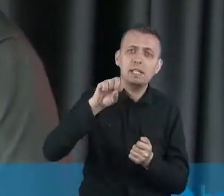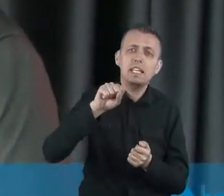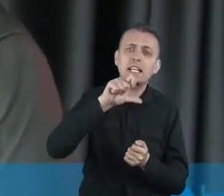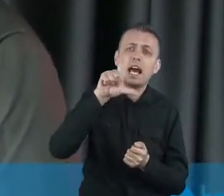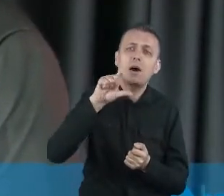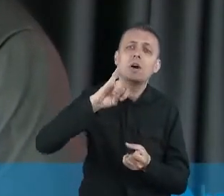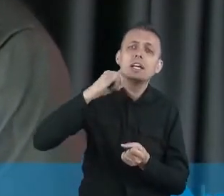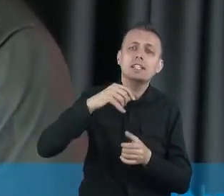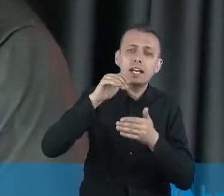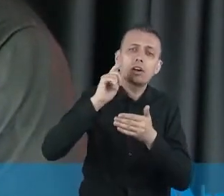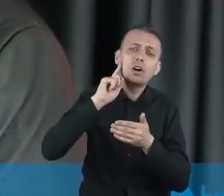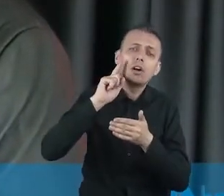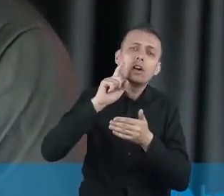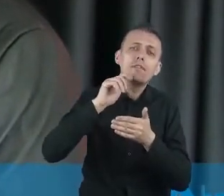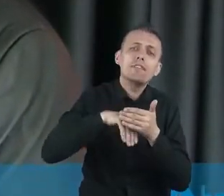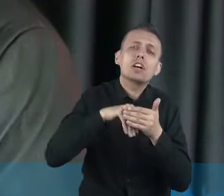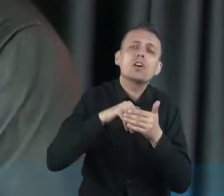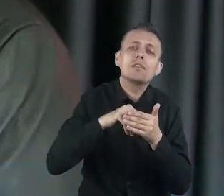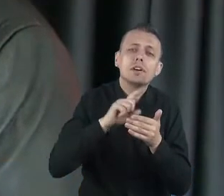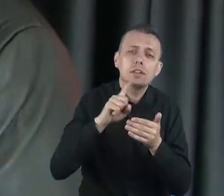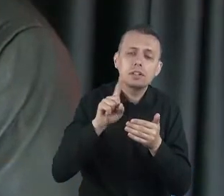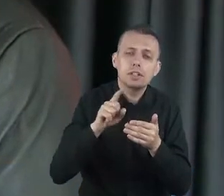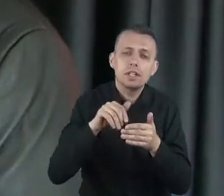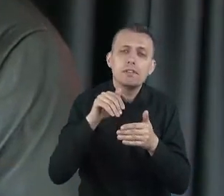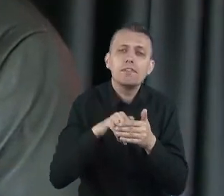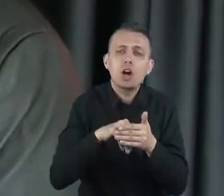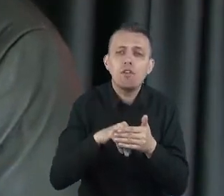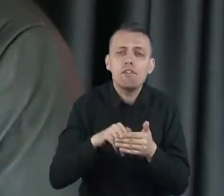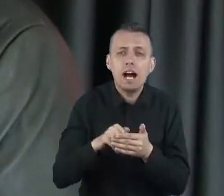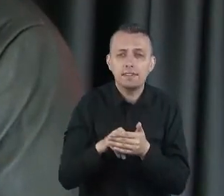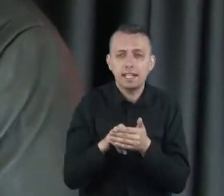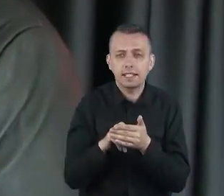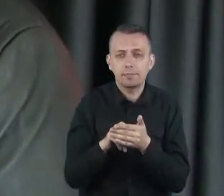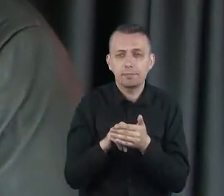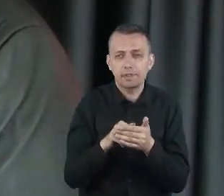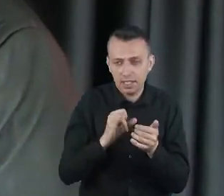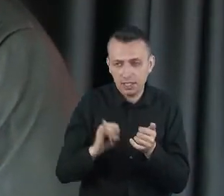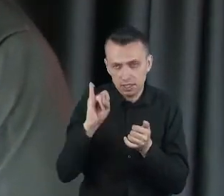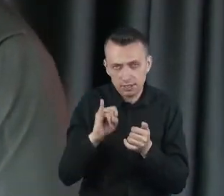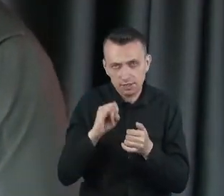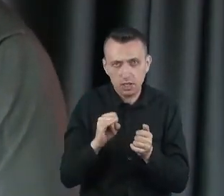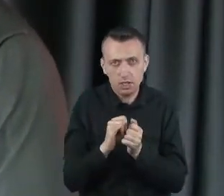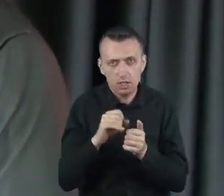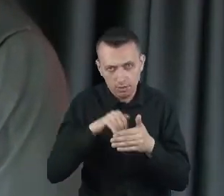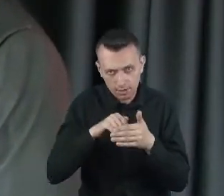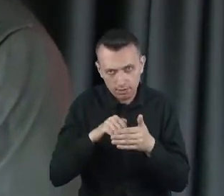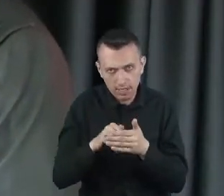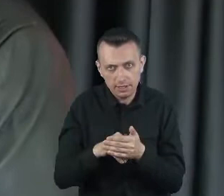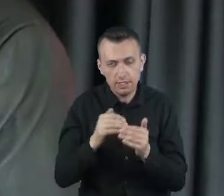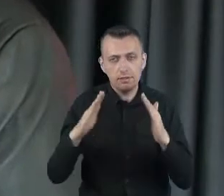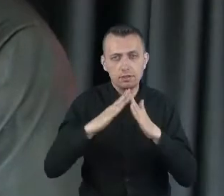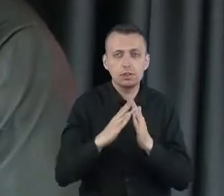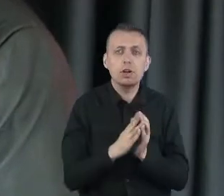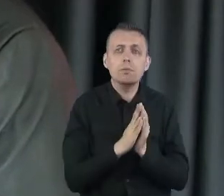dziecka był osobą, która była skazana raczej na niepowodzenie, natomiast pokazał, że